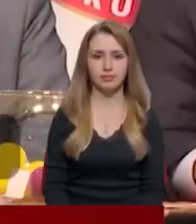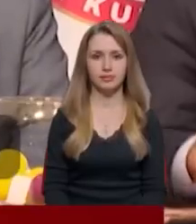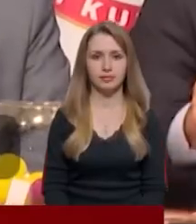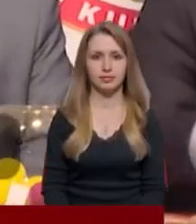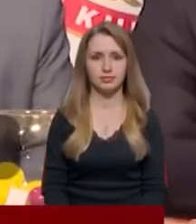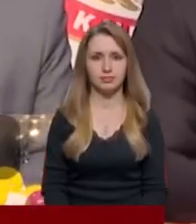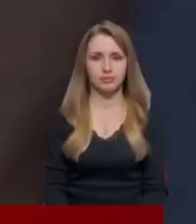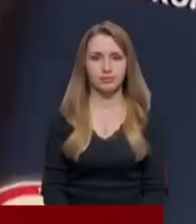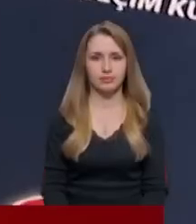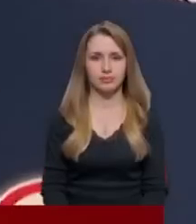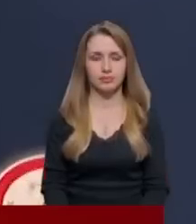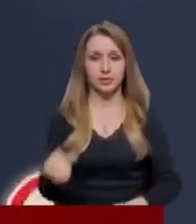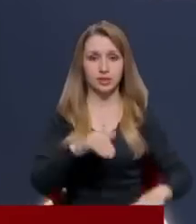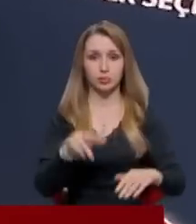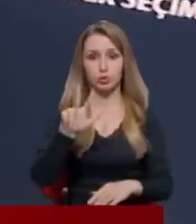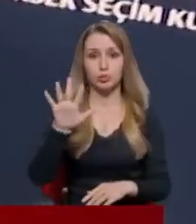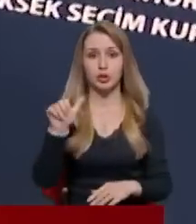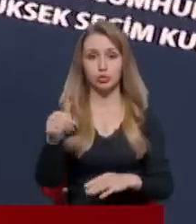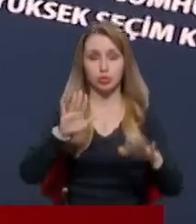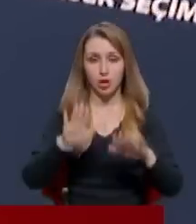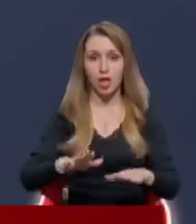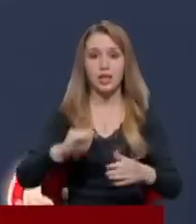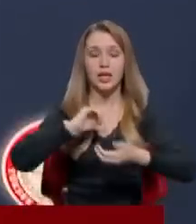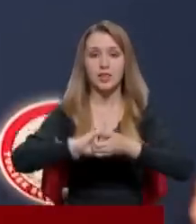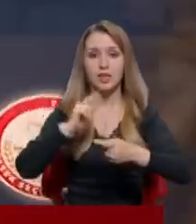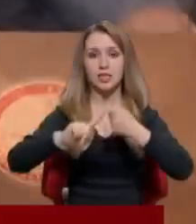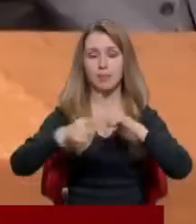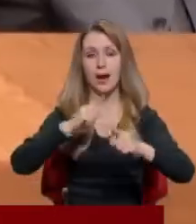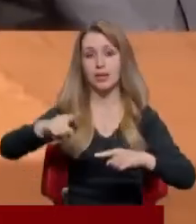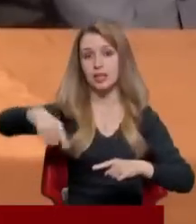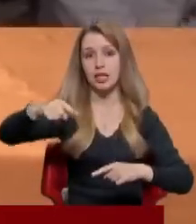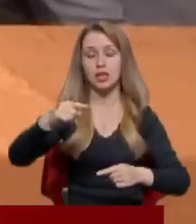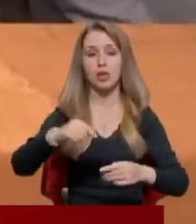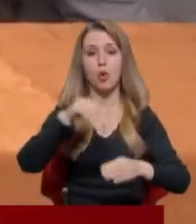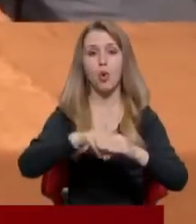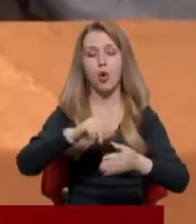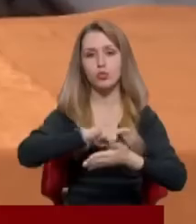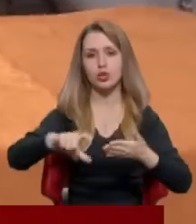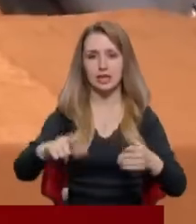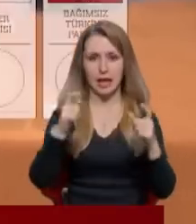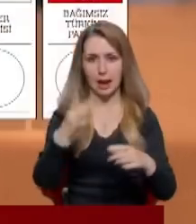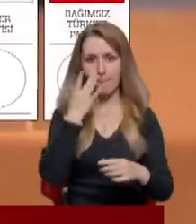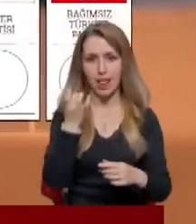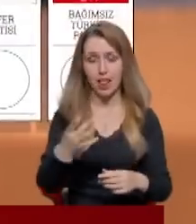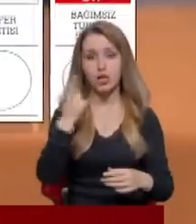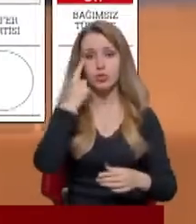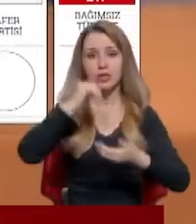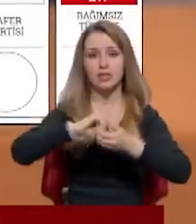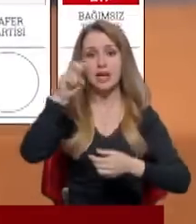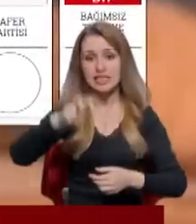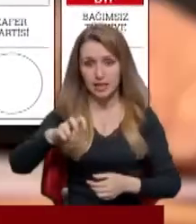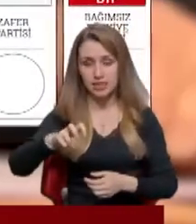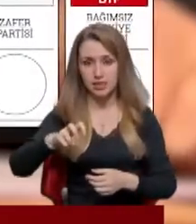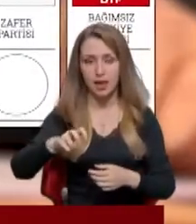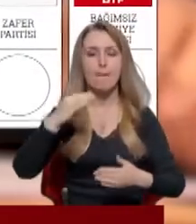8 seçimi 35 gün kala ittifakların ve siyasi partilerin oy pusulalarındaki yerleri belli oldu Cumhur ittifakı 8